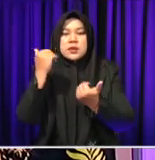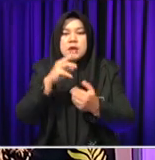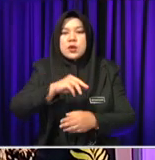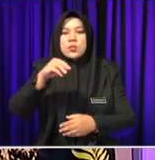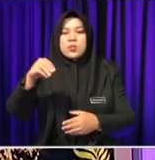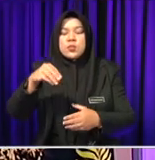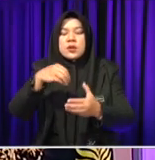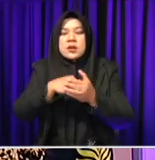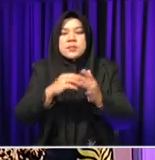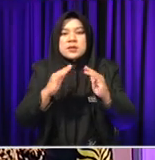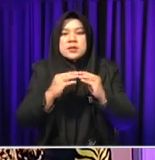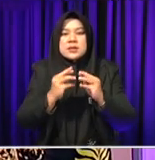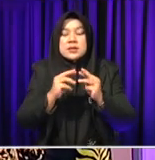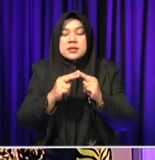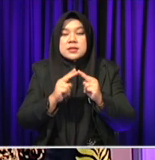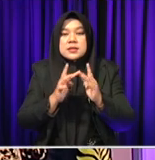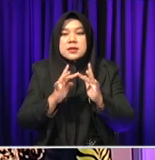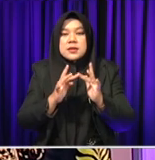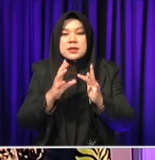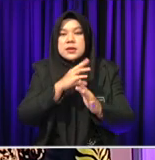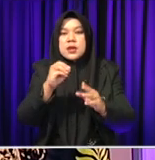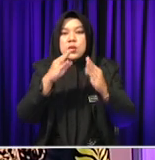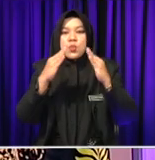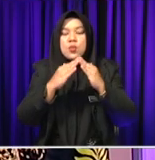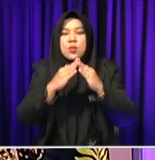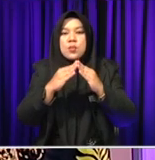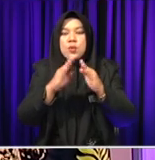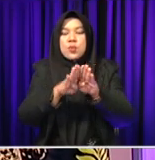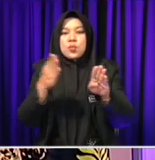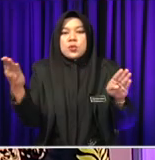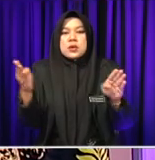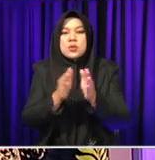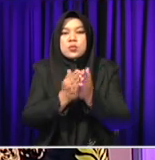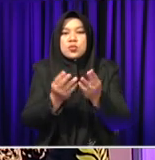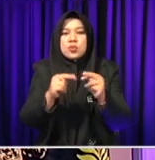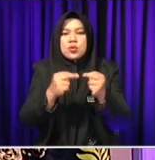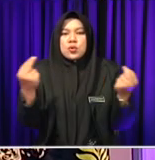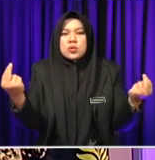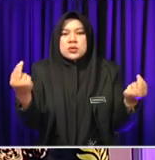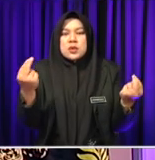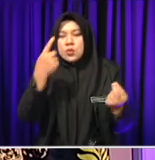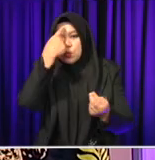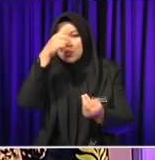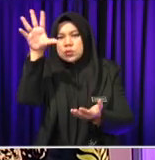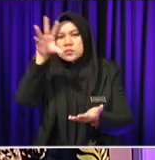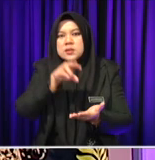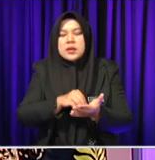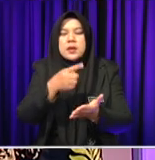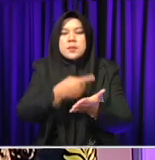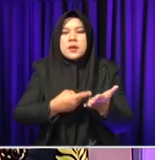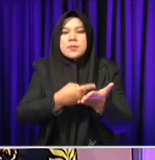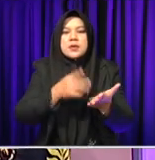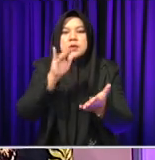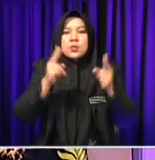yang di dalam skrin dan juga di rumah membuka buku catatan untuk mencatat segala apa yang telah disampaikan oleh Ustazah